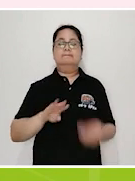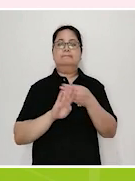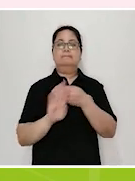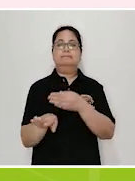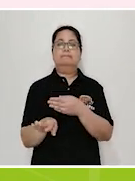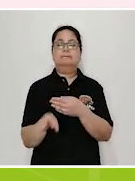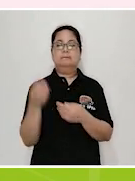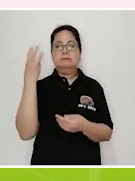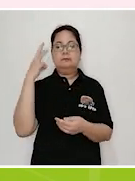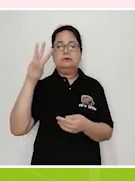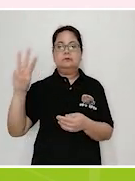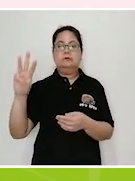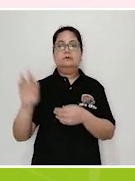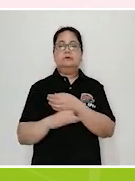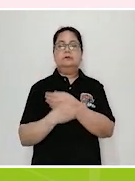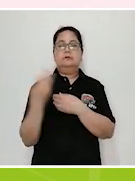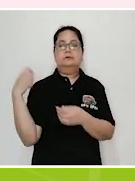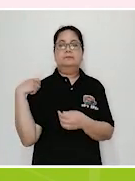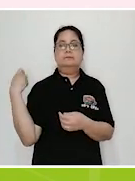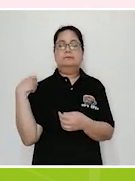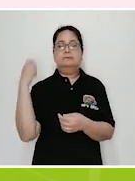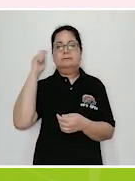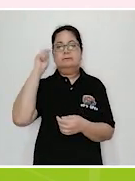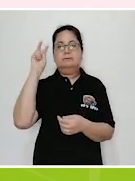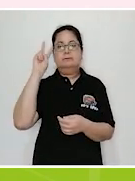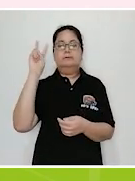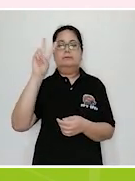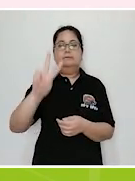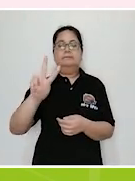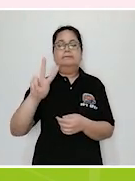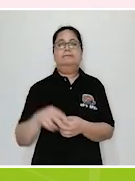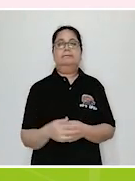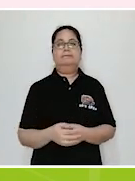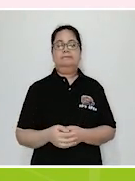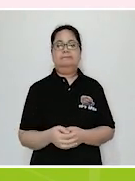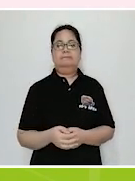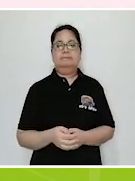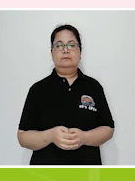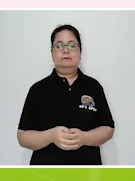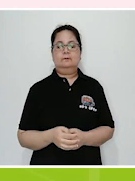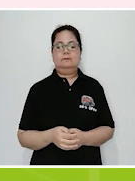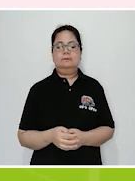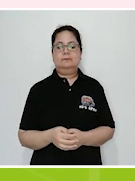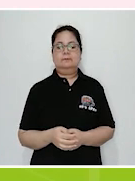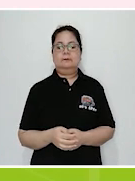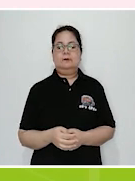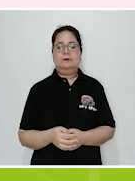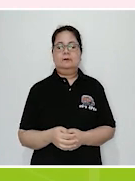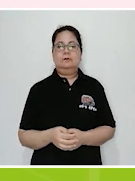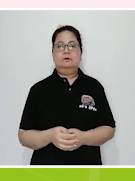Welcome back! You're still watching Fernandino Teens TV Season 2.